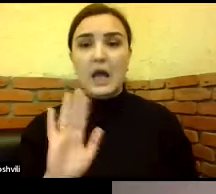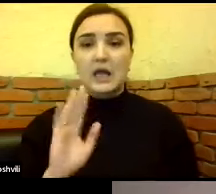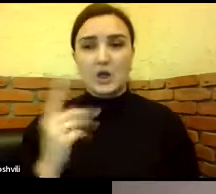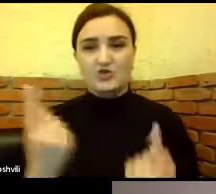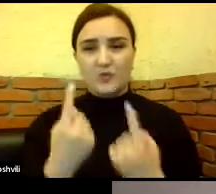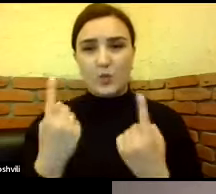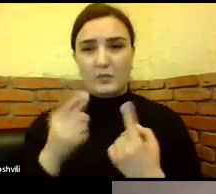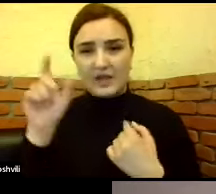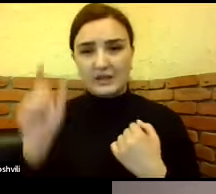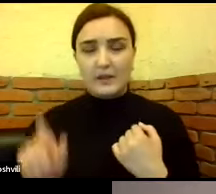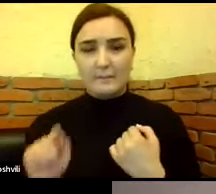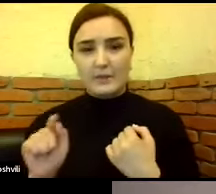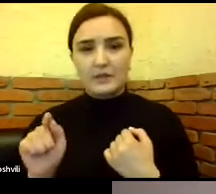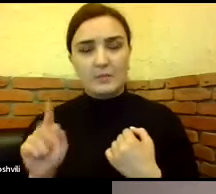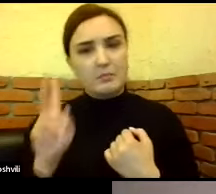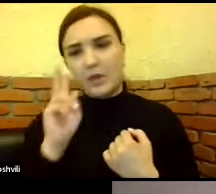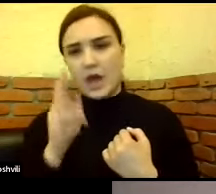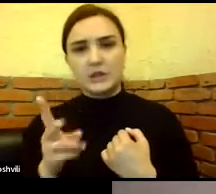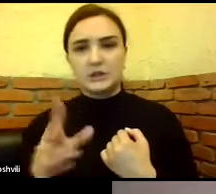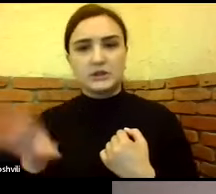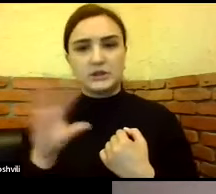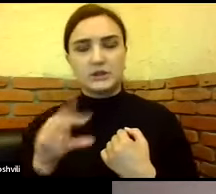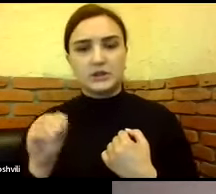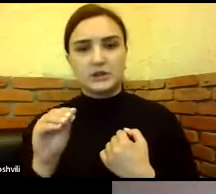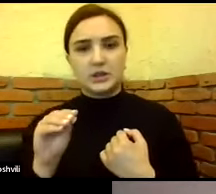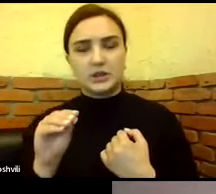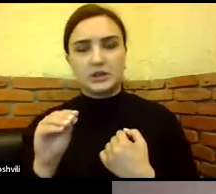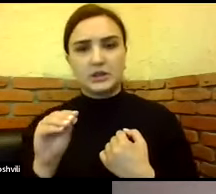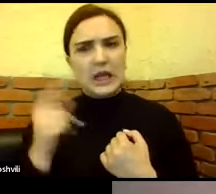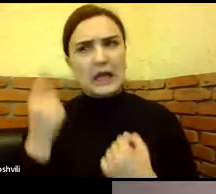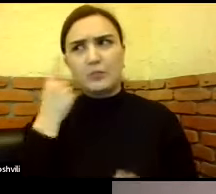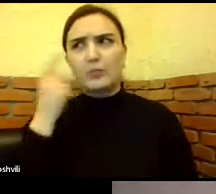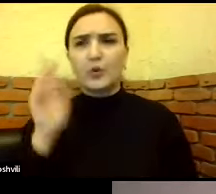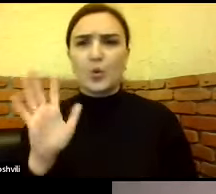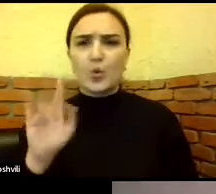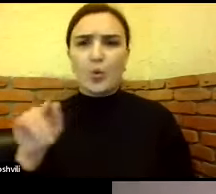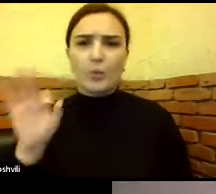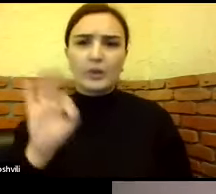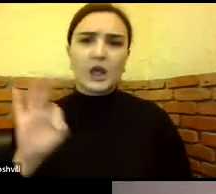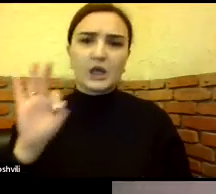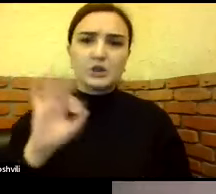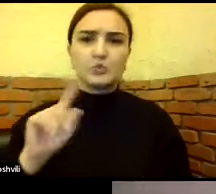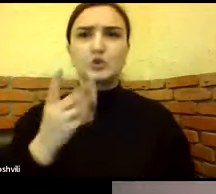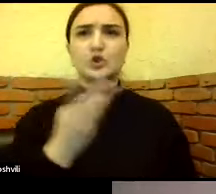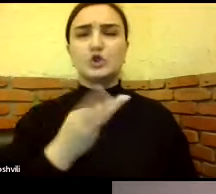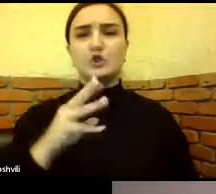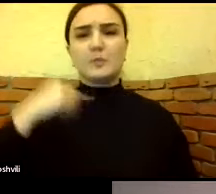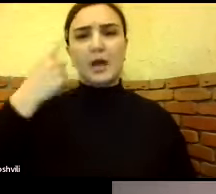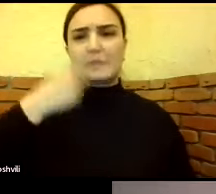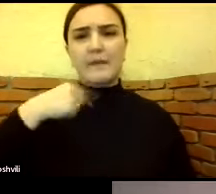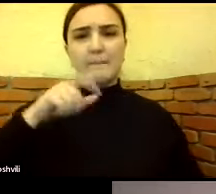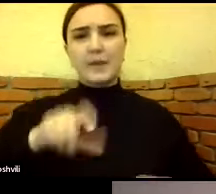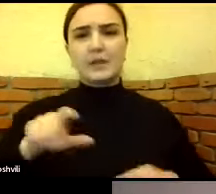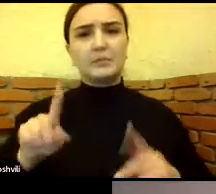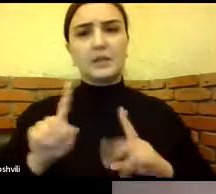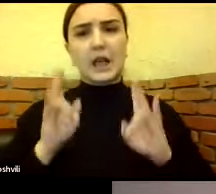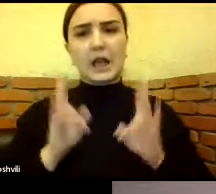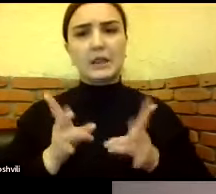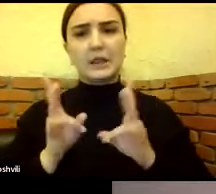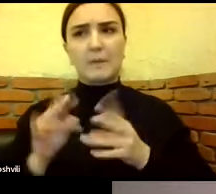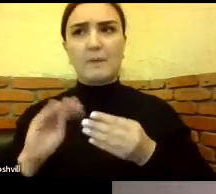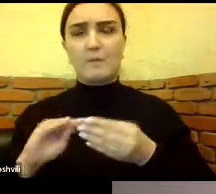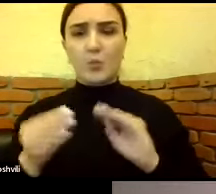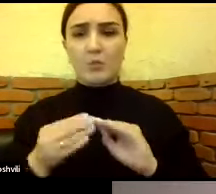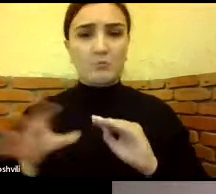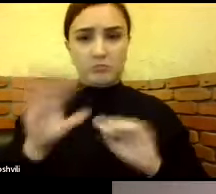ადამიანებმა არ იციან ხოლმე, საერთოდ არ ფიქრობენ ხოლმე იმ რაღაცებზე, რაც შეშმო ადამიანების თავს ხდება პრობლემების